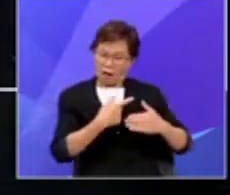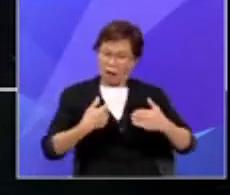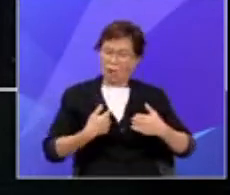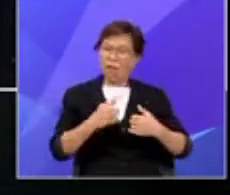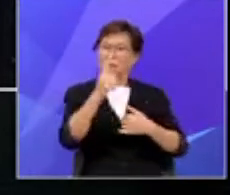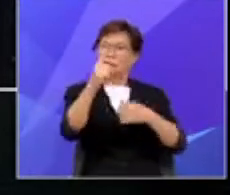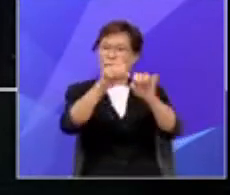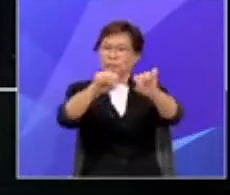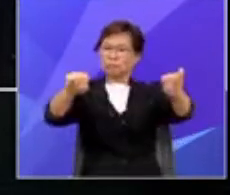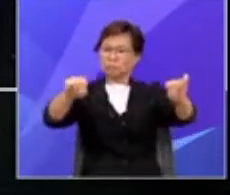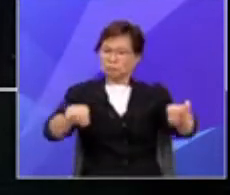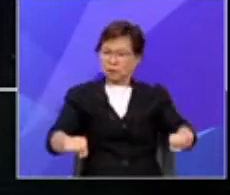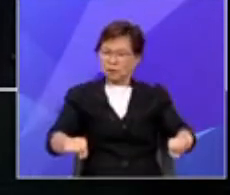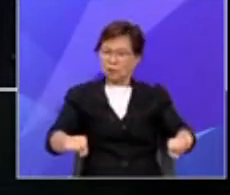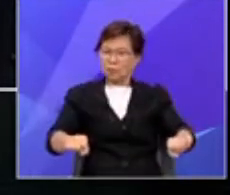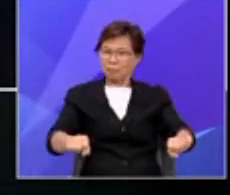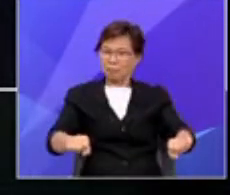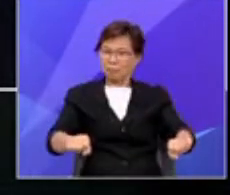satu sistem